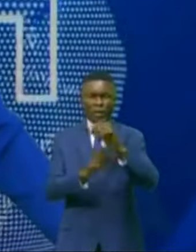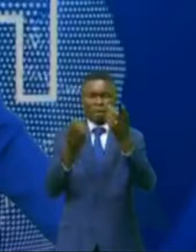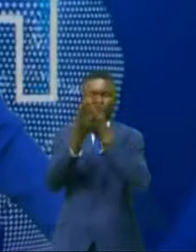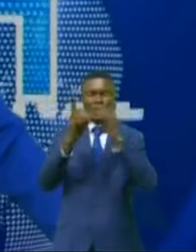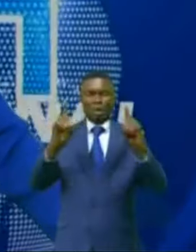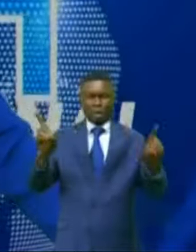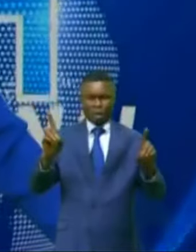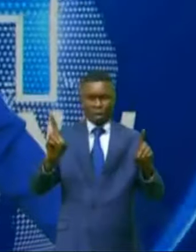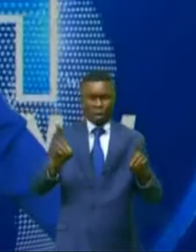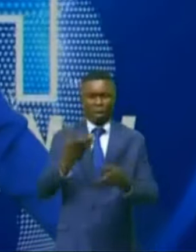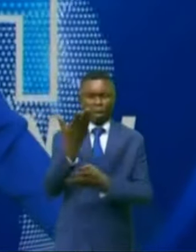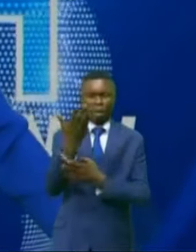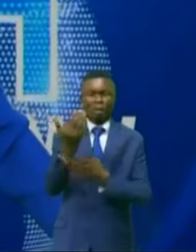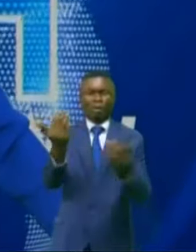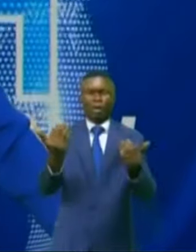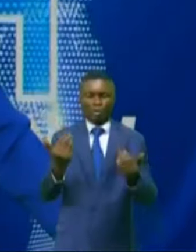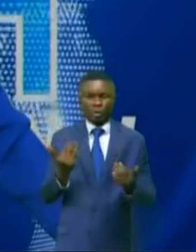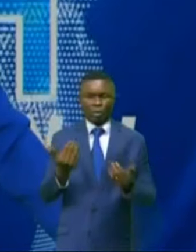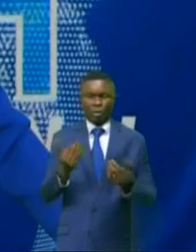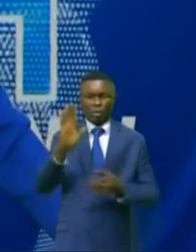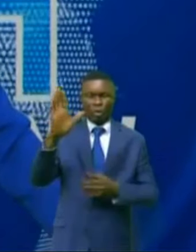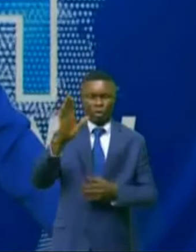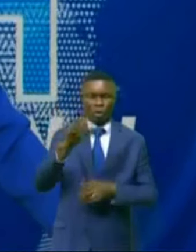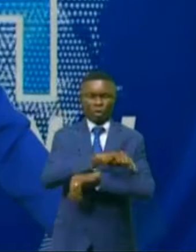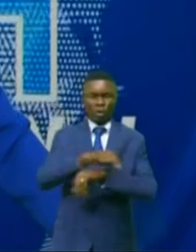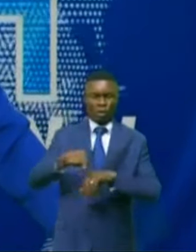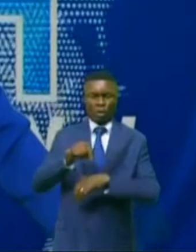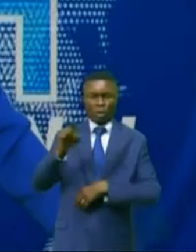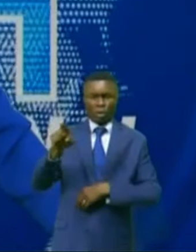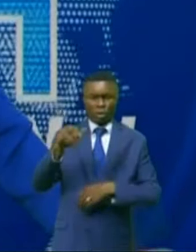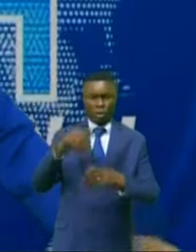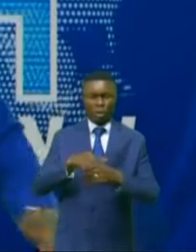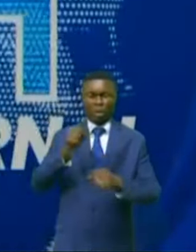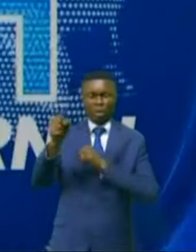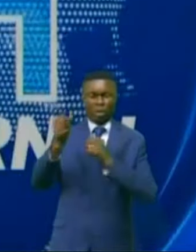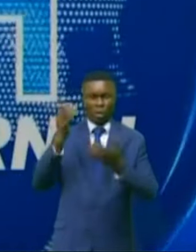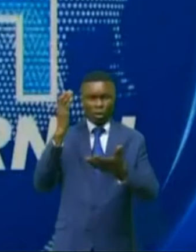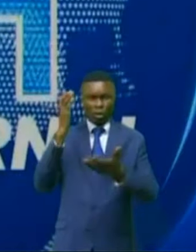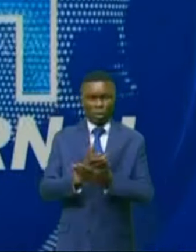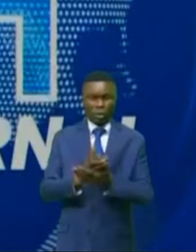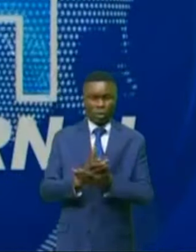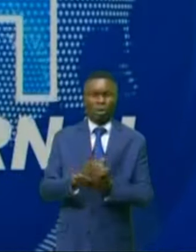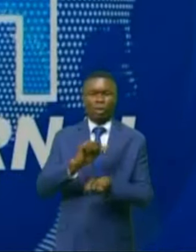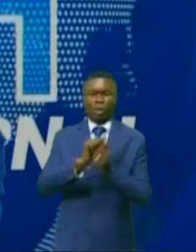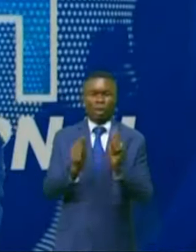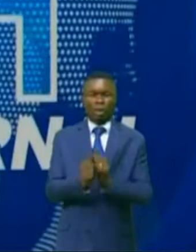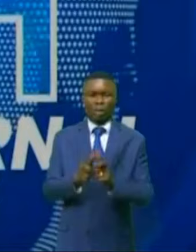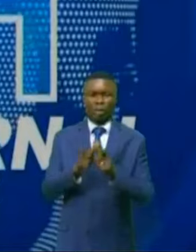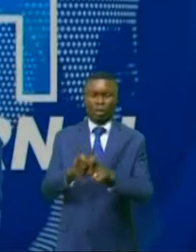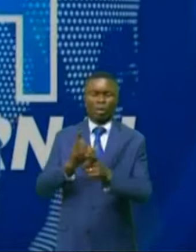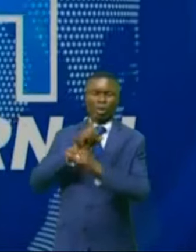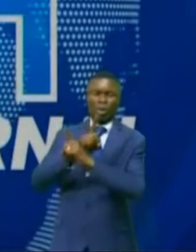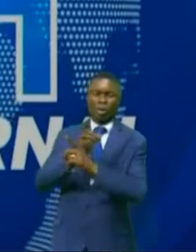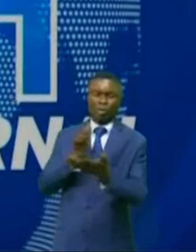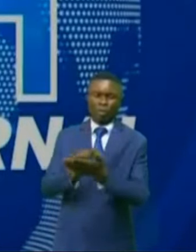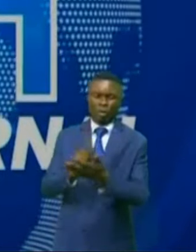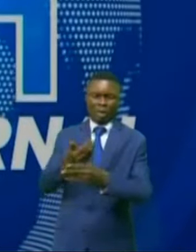démocratie de réitérer la volonté de son institution dans la lutte contre les détentions préventives. Louisette